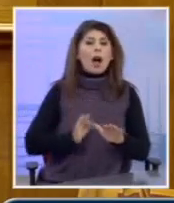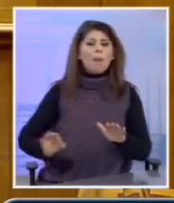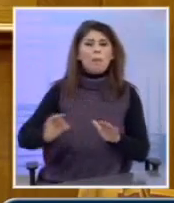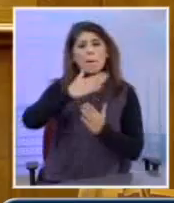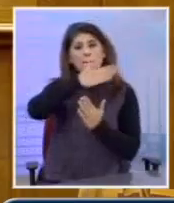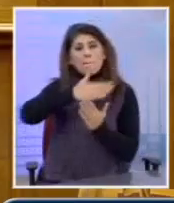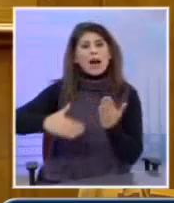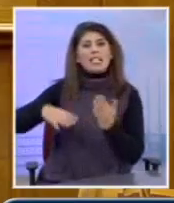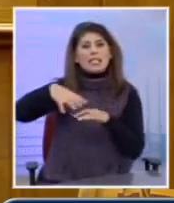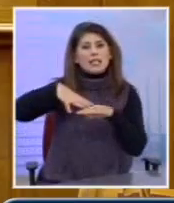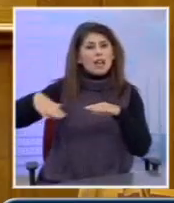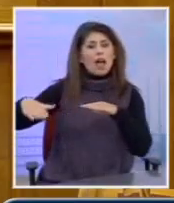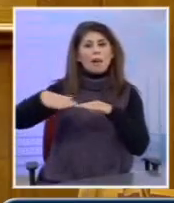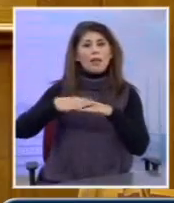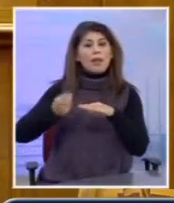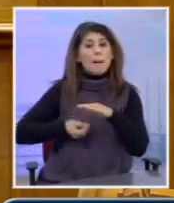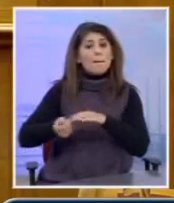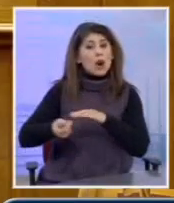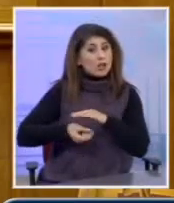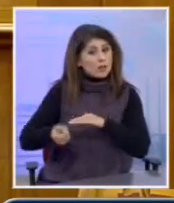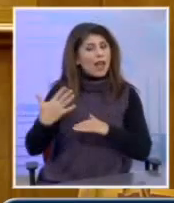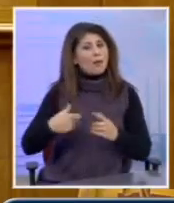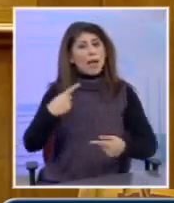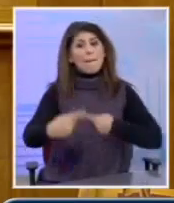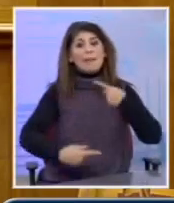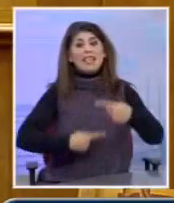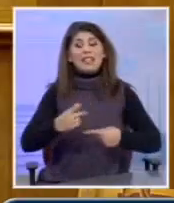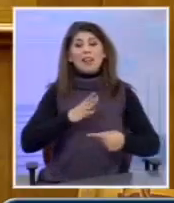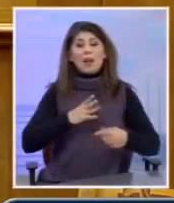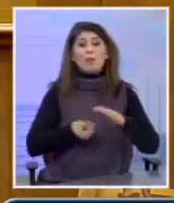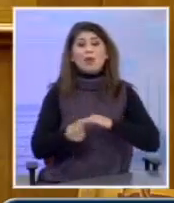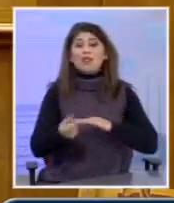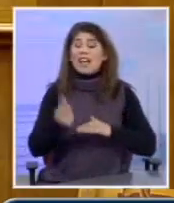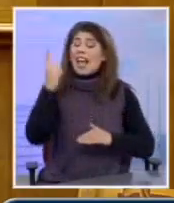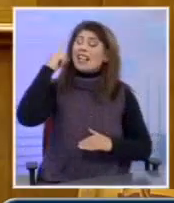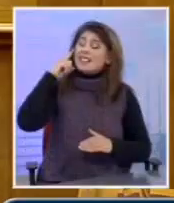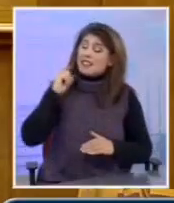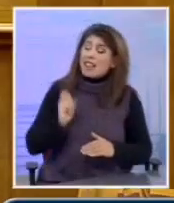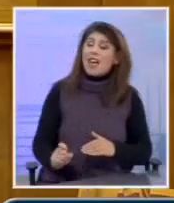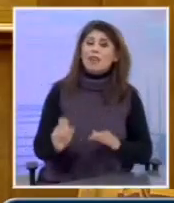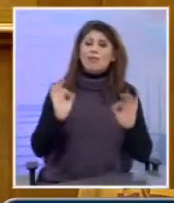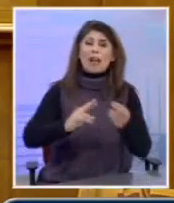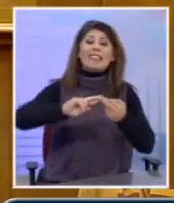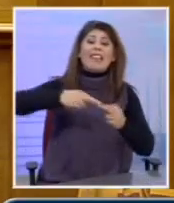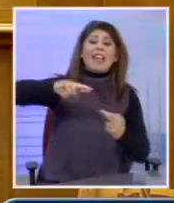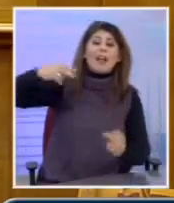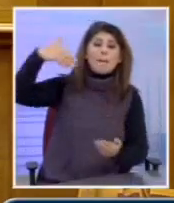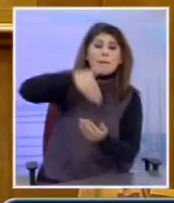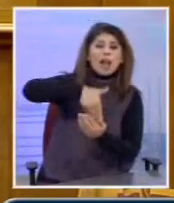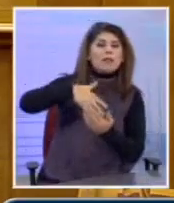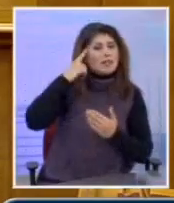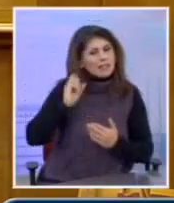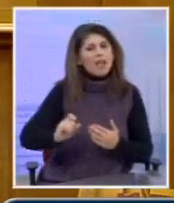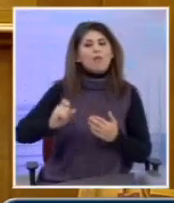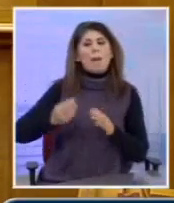είναι πρόσφυγες. Έχουμε εμπειρία ως λαός από προσφυγιά, ξέρουμε τι σημαίνει προσφυγιά, και